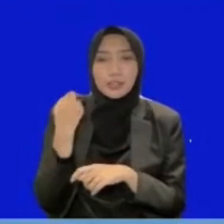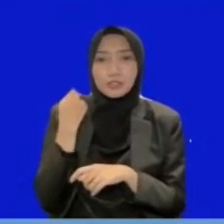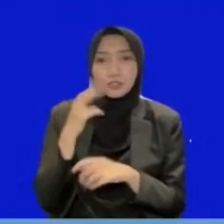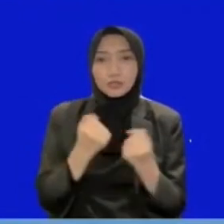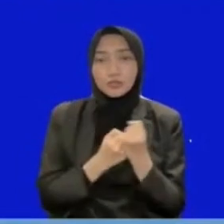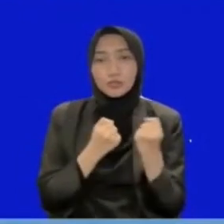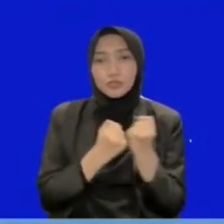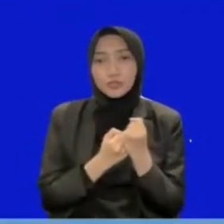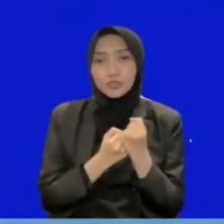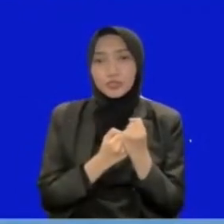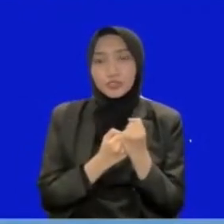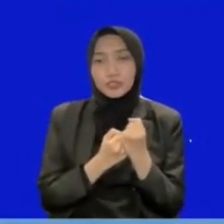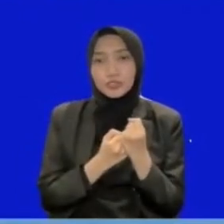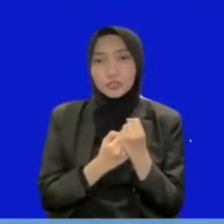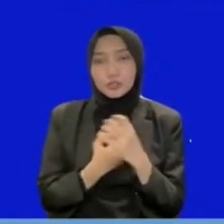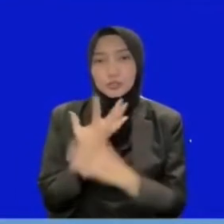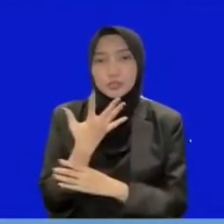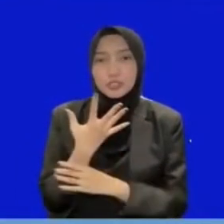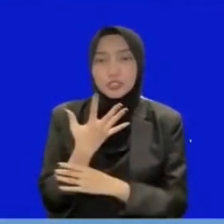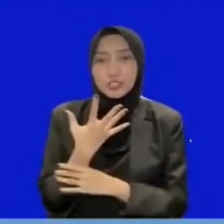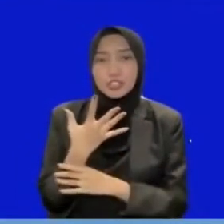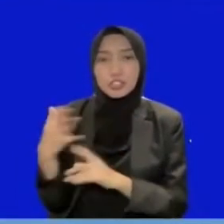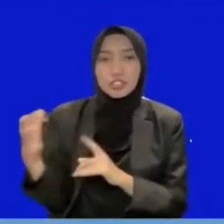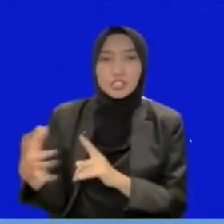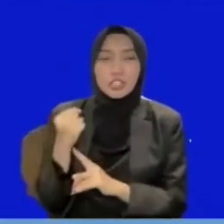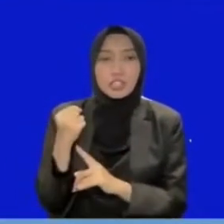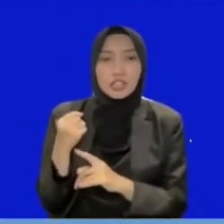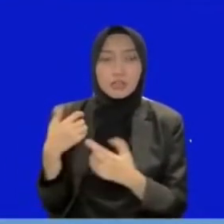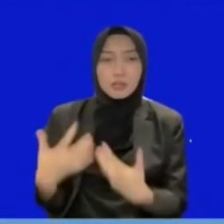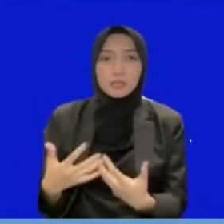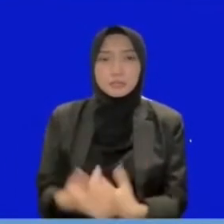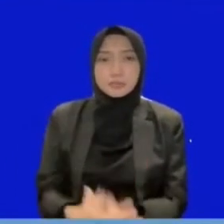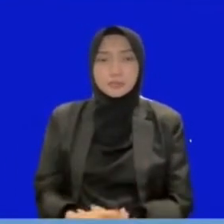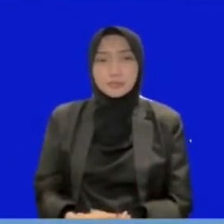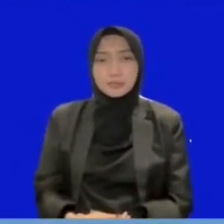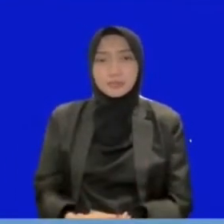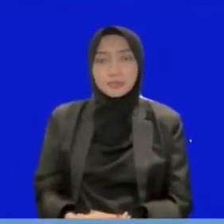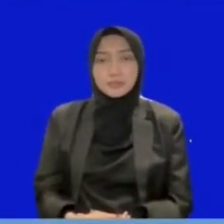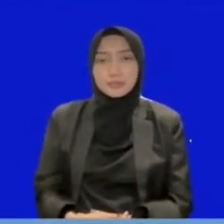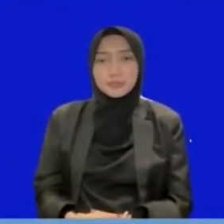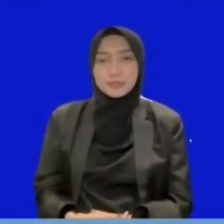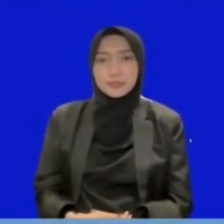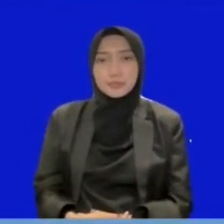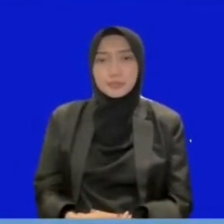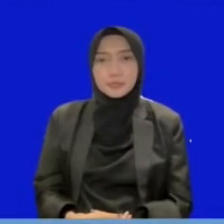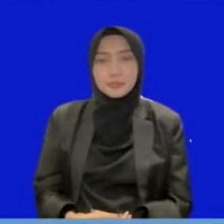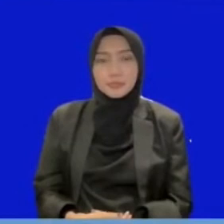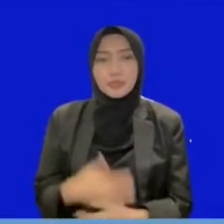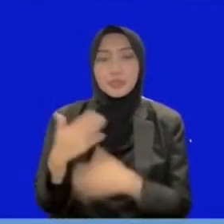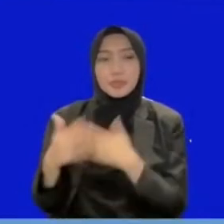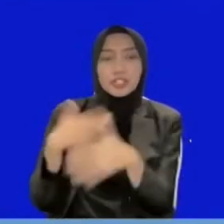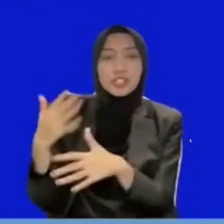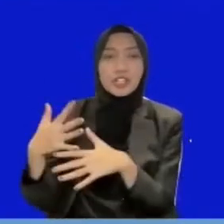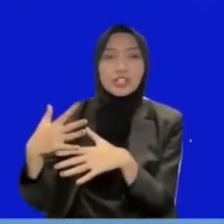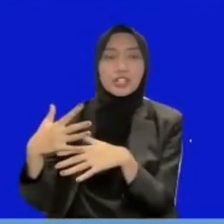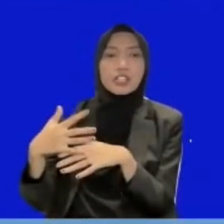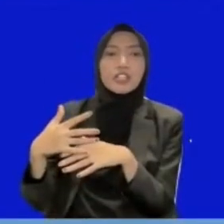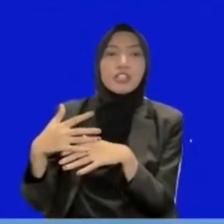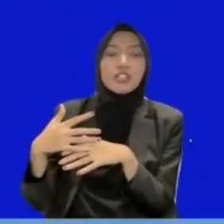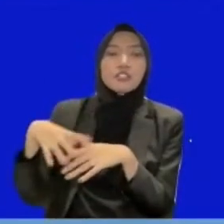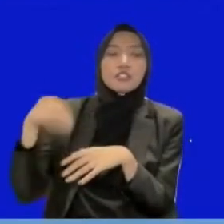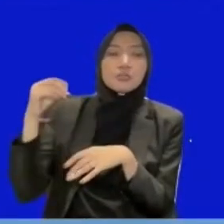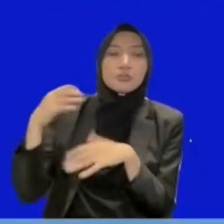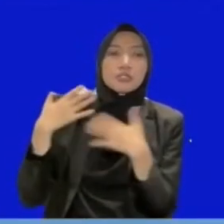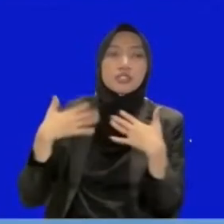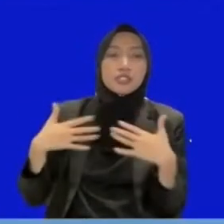mendukung Sustainable Development Goals gitu ya. Di antaranya karena dengan adanya World Heritage ini kan melestarikan sumber daya alam jelas ya.